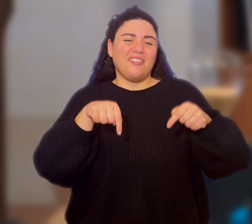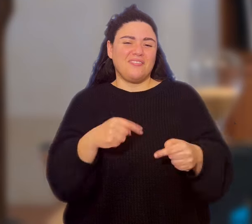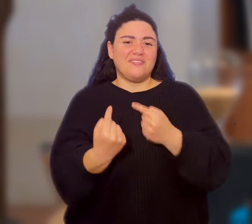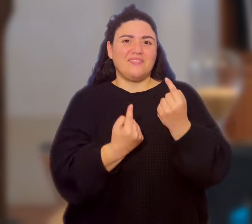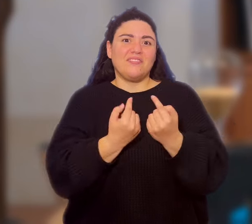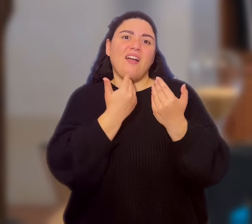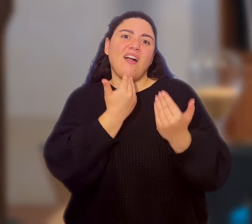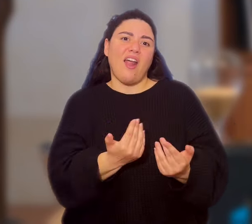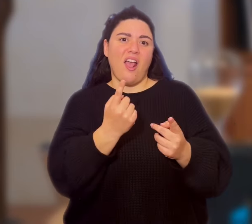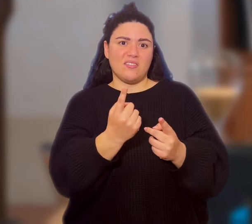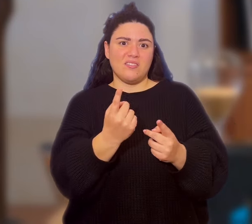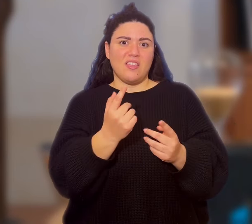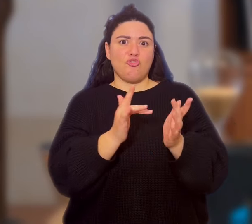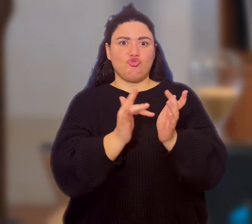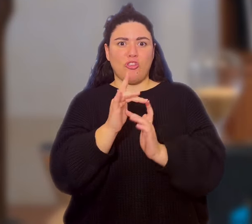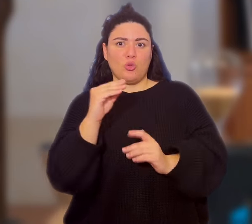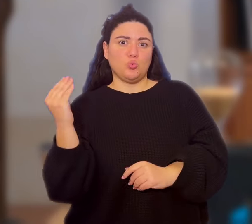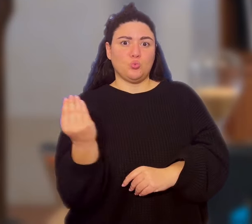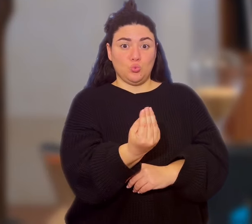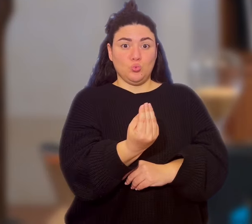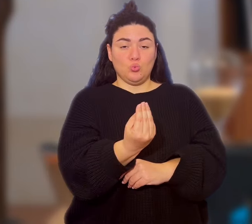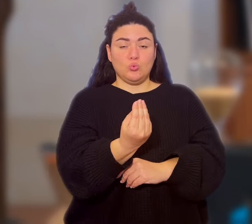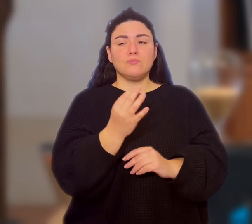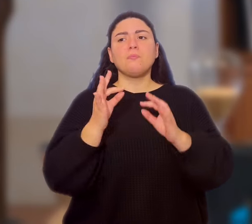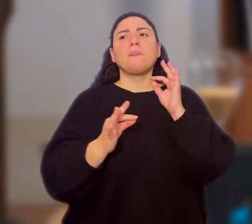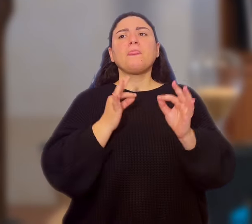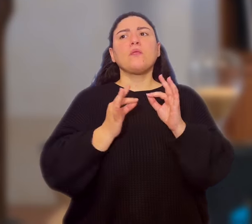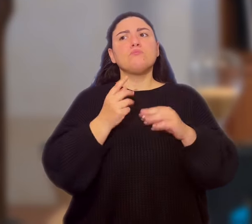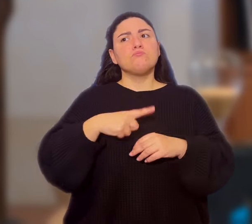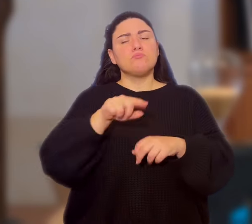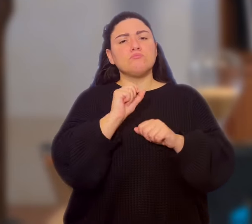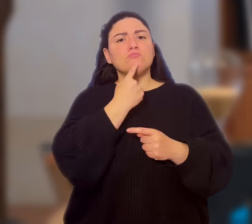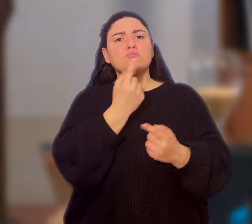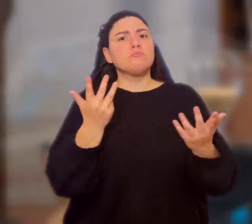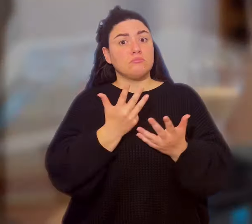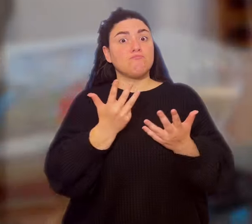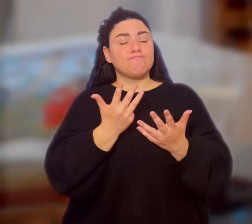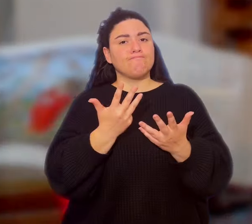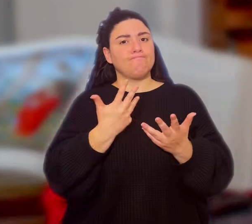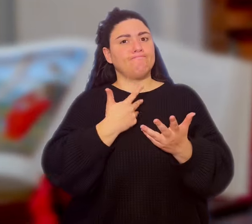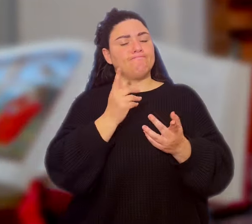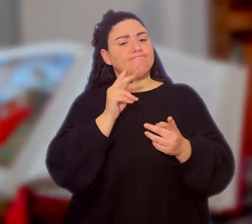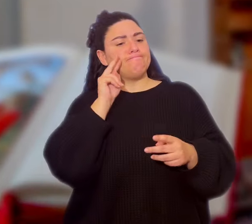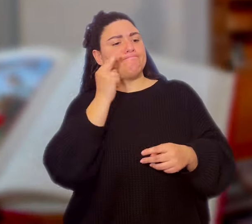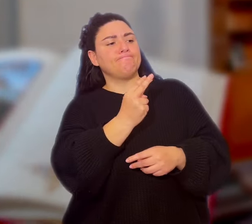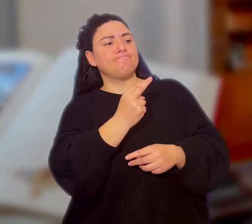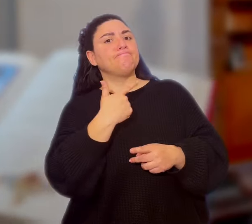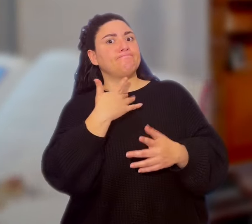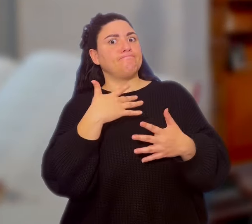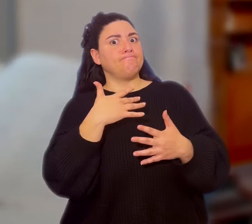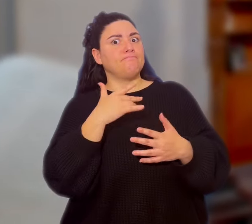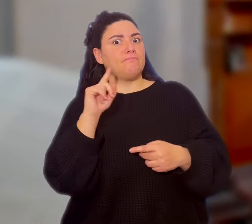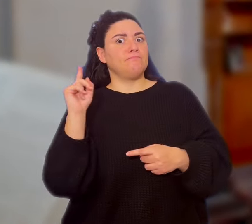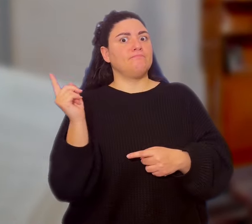la mediazione di Gesù quindi possiamo dire che ha una forte connotazione politica